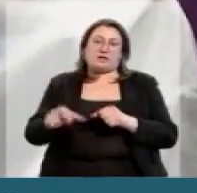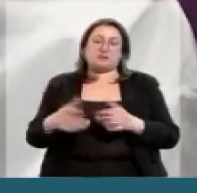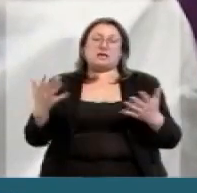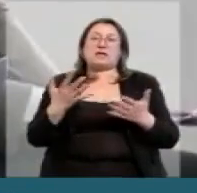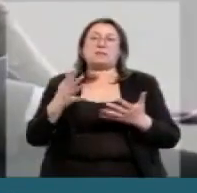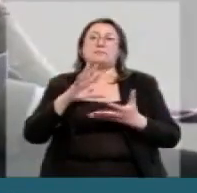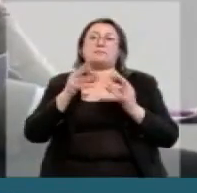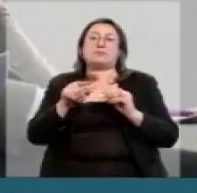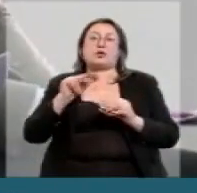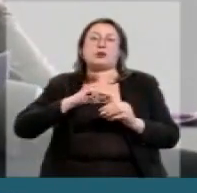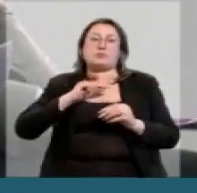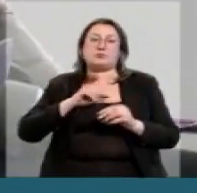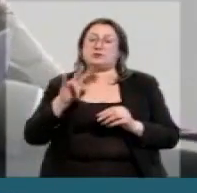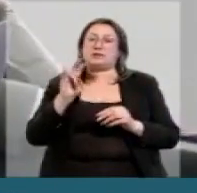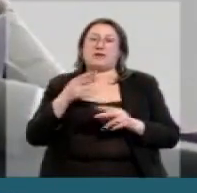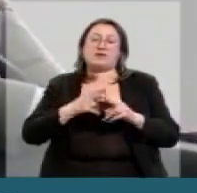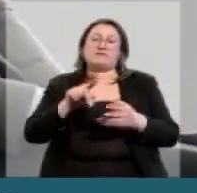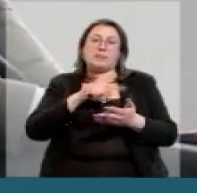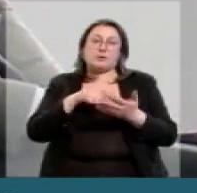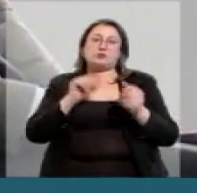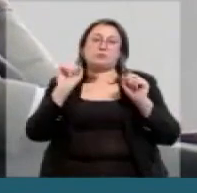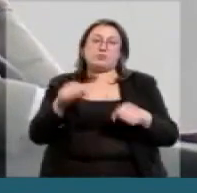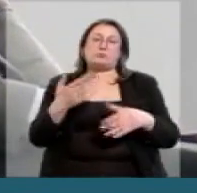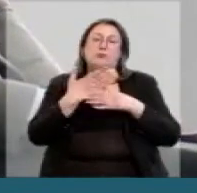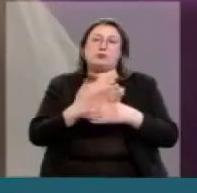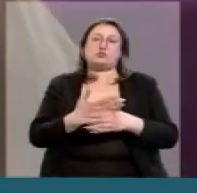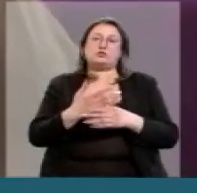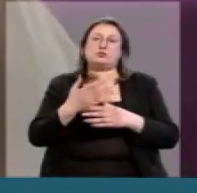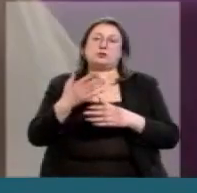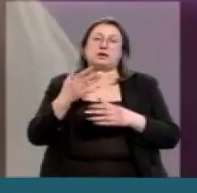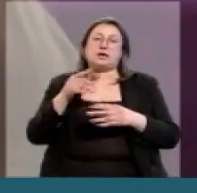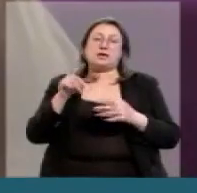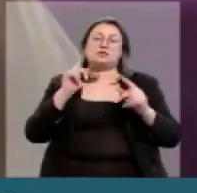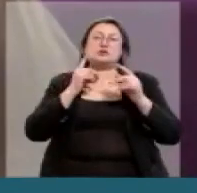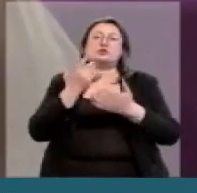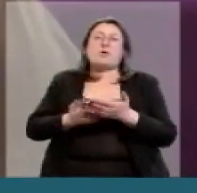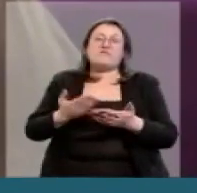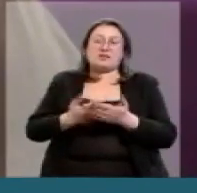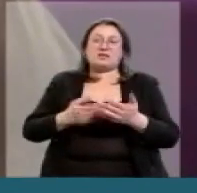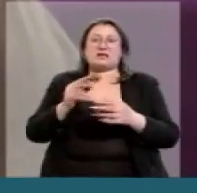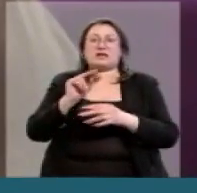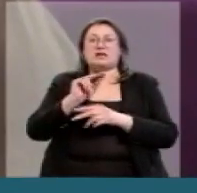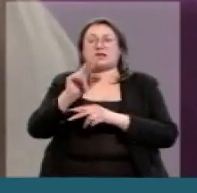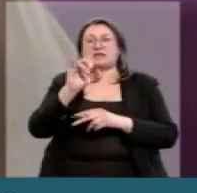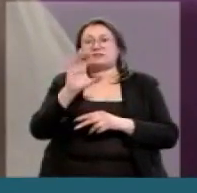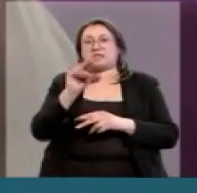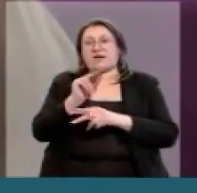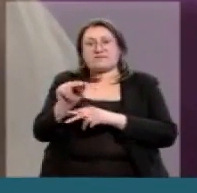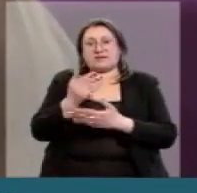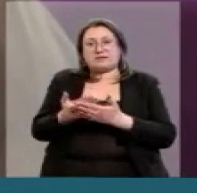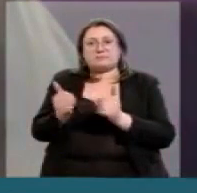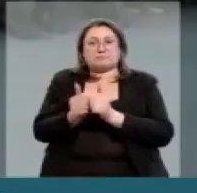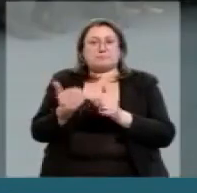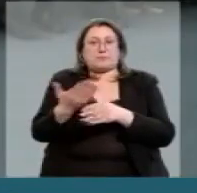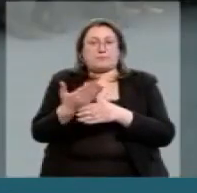каким объектом работает – нет. В этом вопросе может помочь ментор, проще говоря, советник или наставник. Такие эксперты